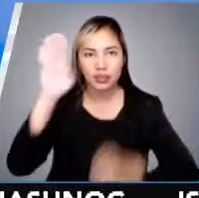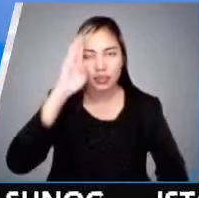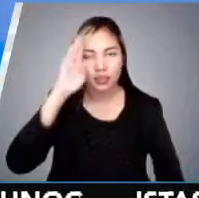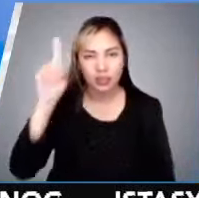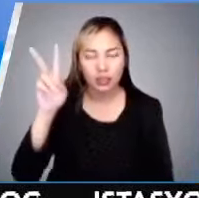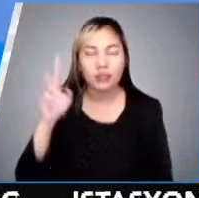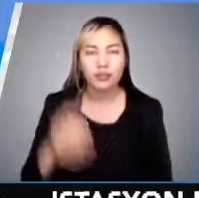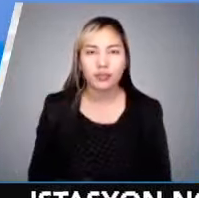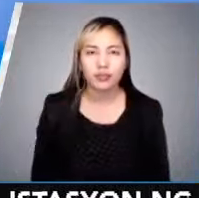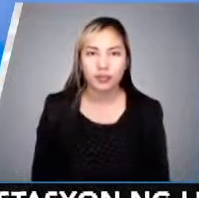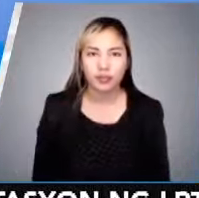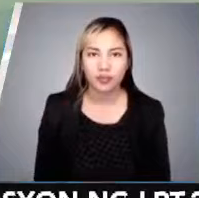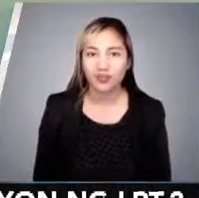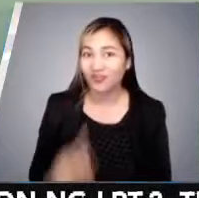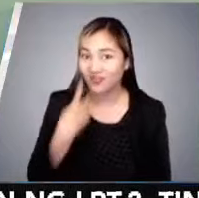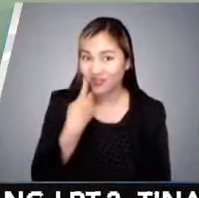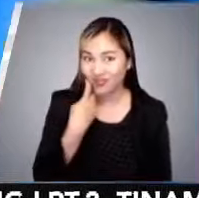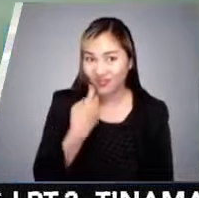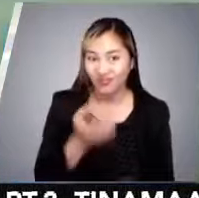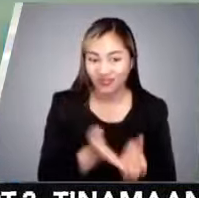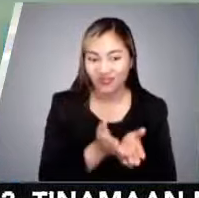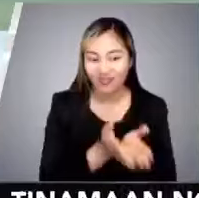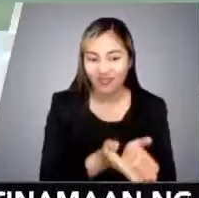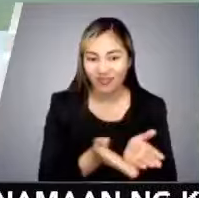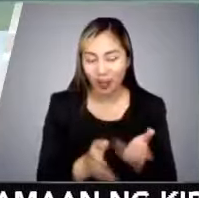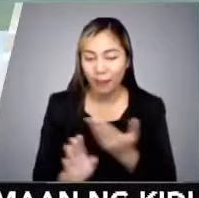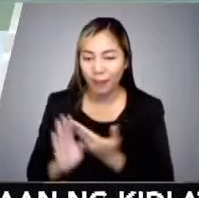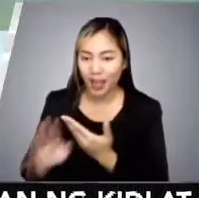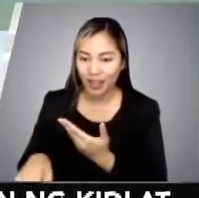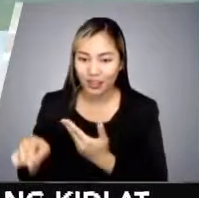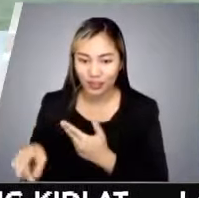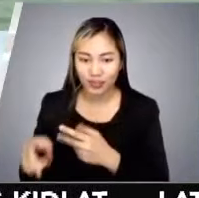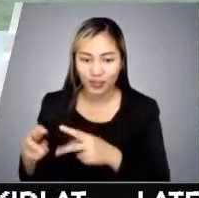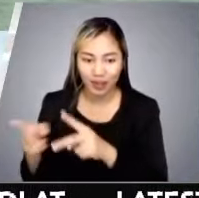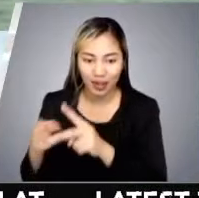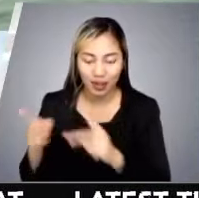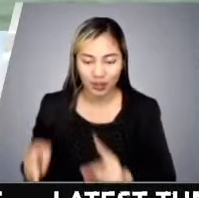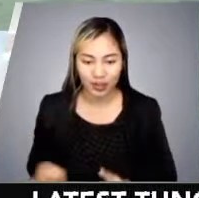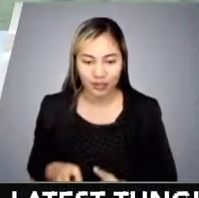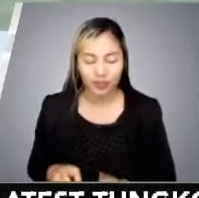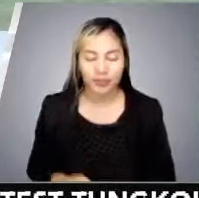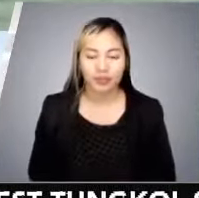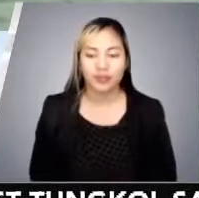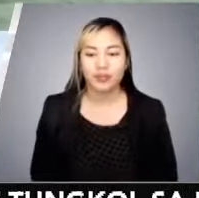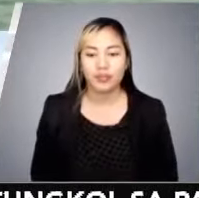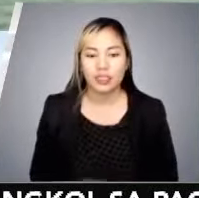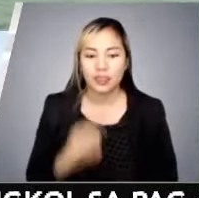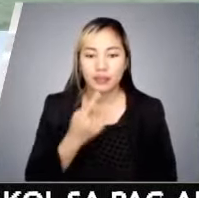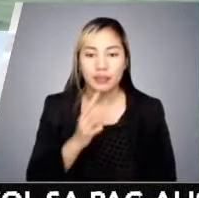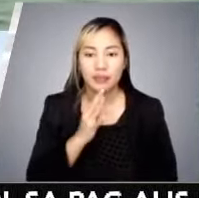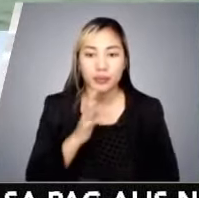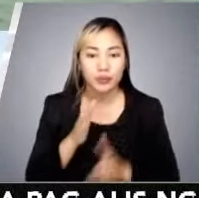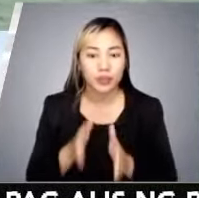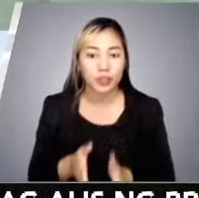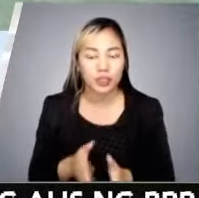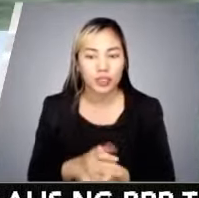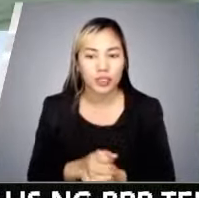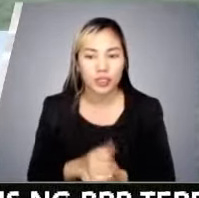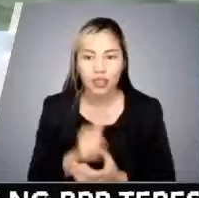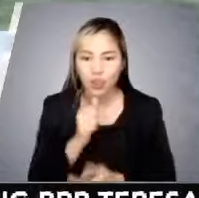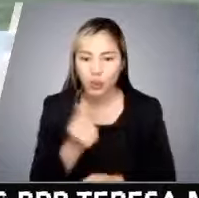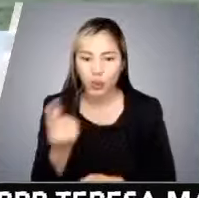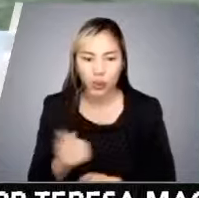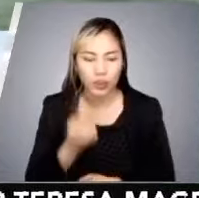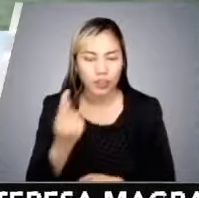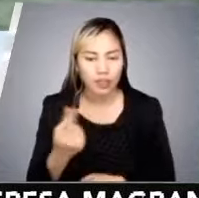BRP Teresa Magbanwa. Ike National Maritime Council spokesman Alexander Lopez, hindi lang yan physical presence,